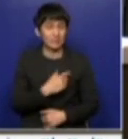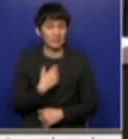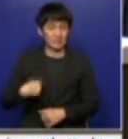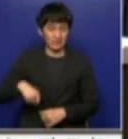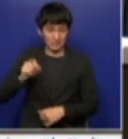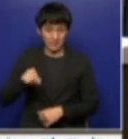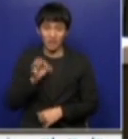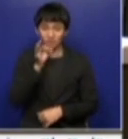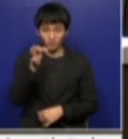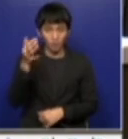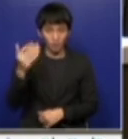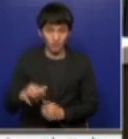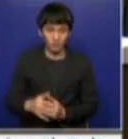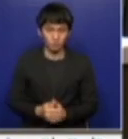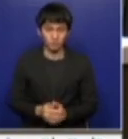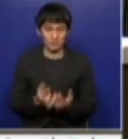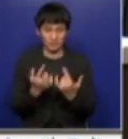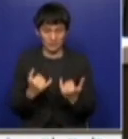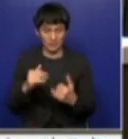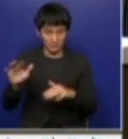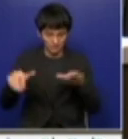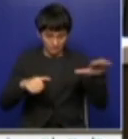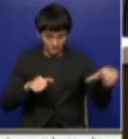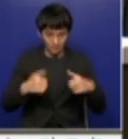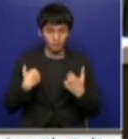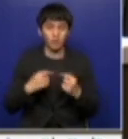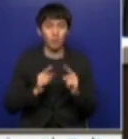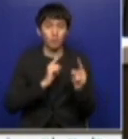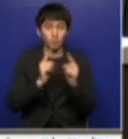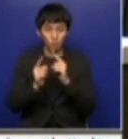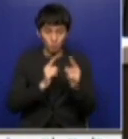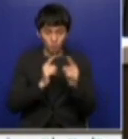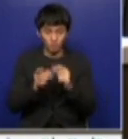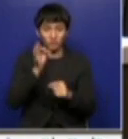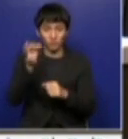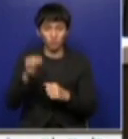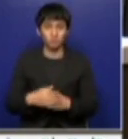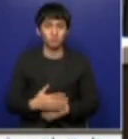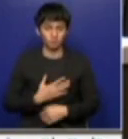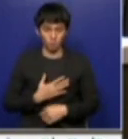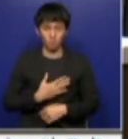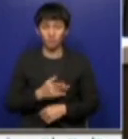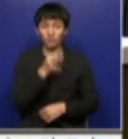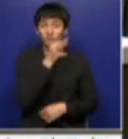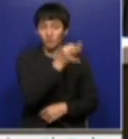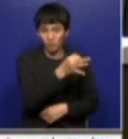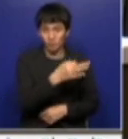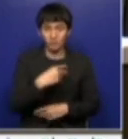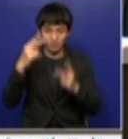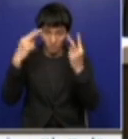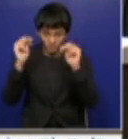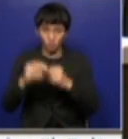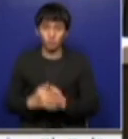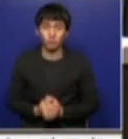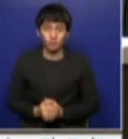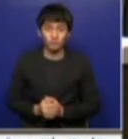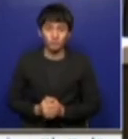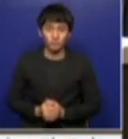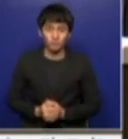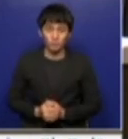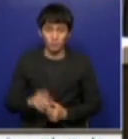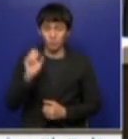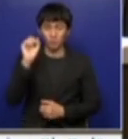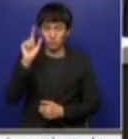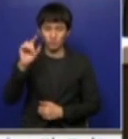ศาลจะรัดไปส่วนหนึ่งของวันที่ 21ธันวาครับผมเองเป็นโจทก์ที่ 1ฟ้องท่านนายกคน 4ออกประกาศฉุกเฉิน